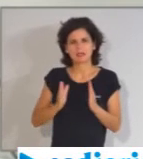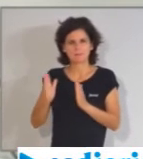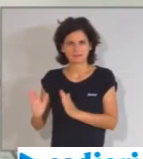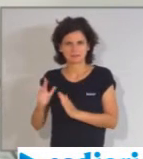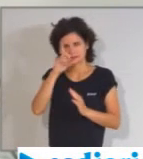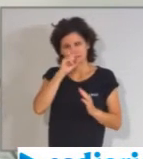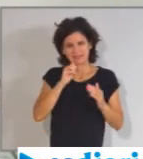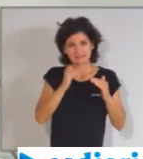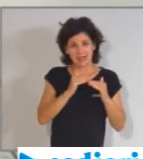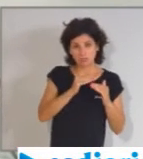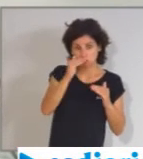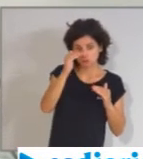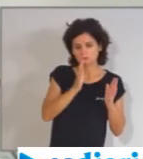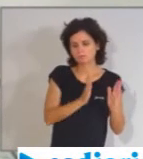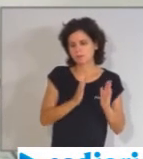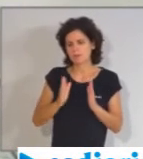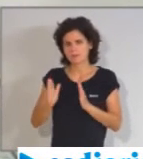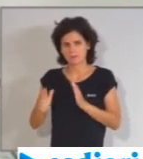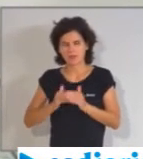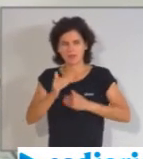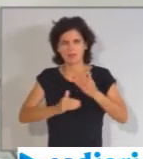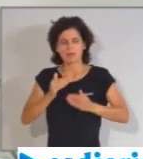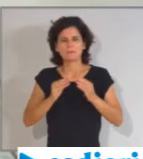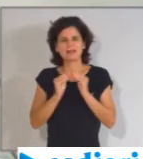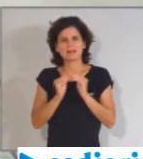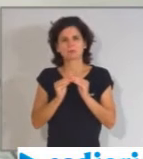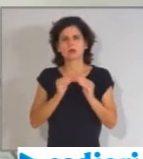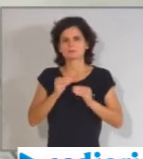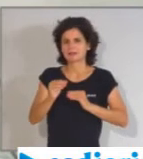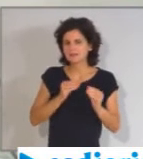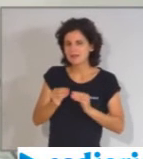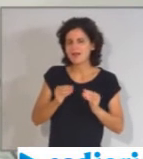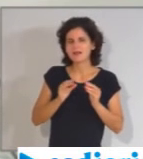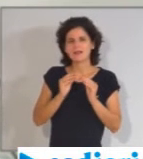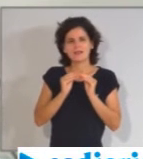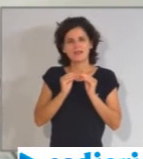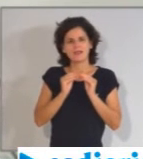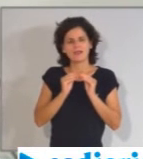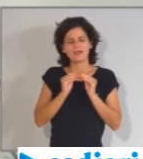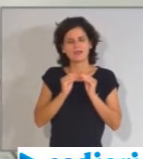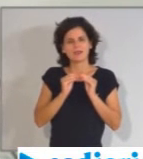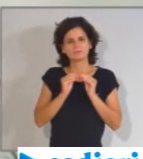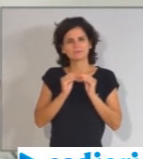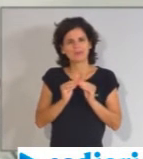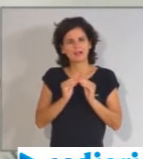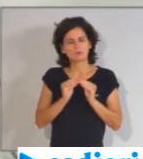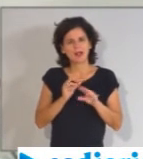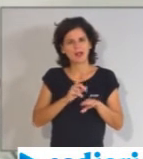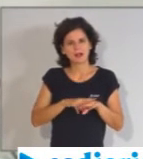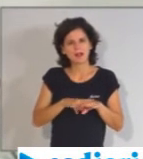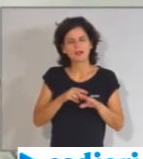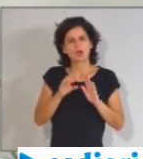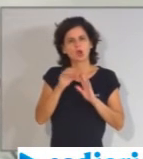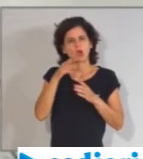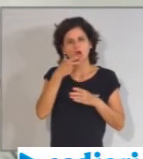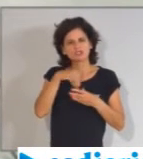anys i l'elaboració dels materials, òbviament, que tenen que formar part d'aquest contingut curricular.